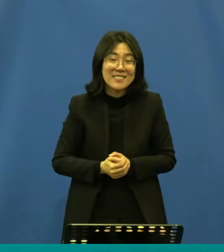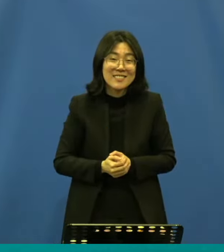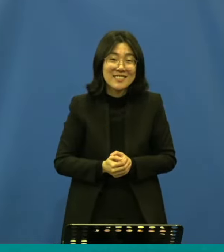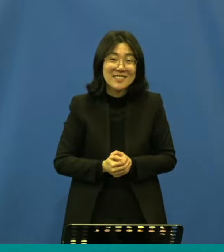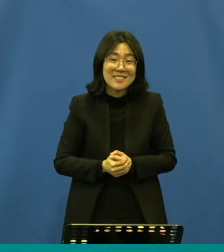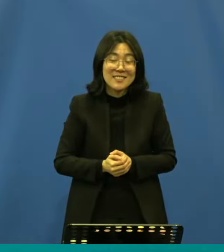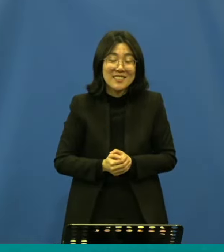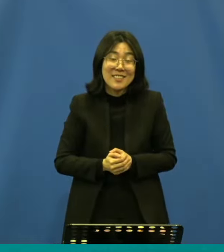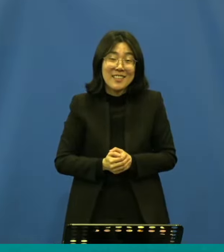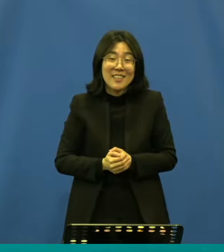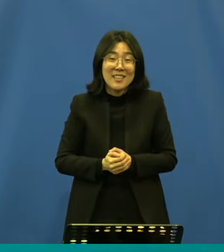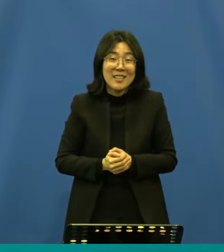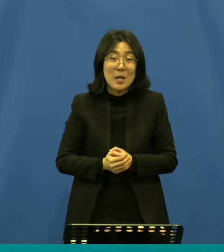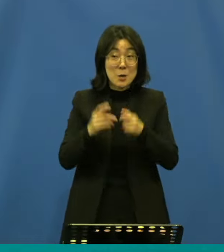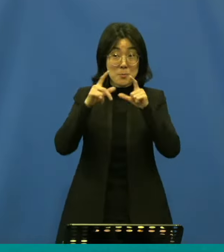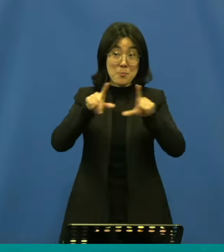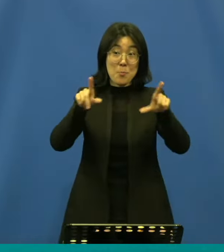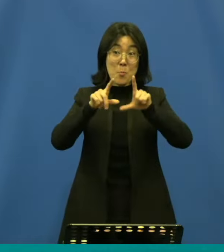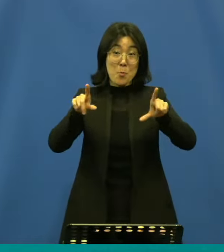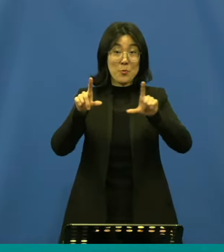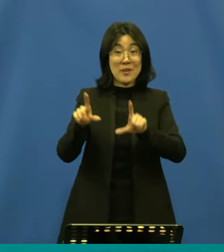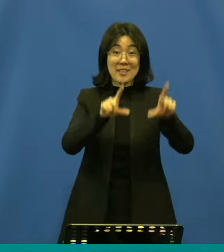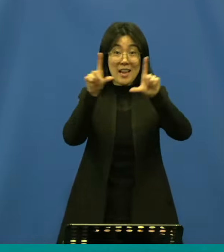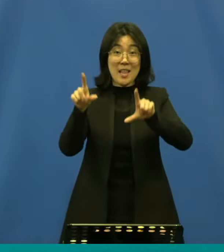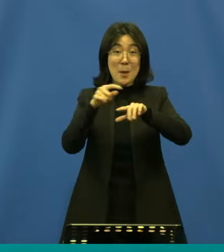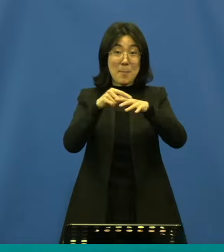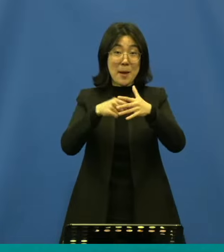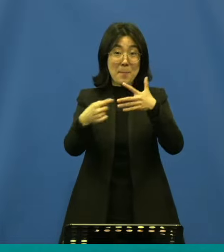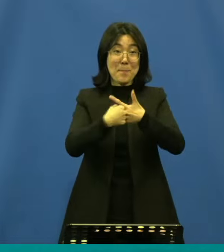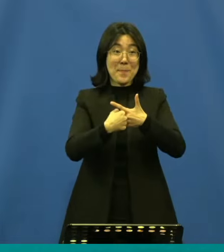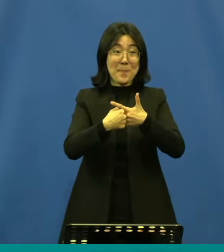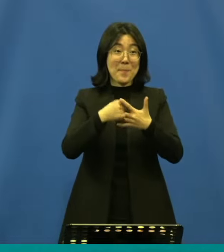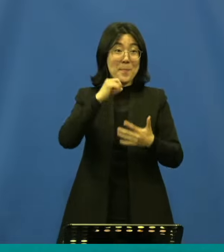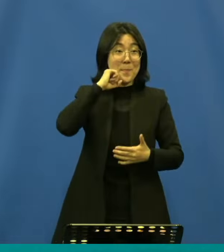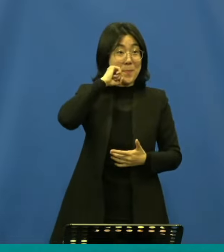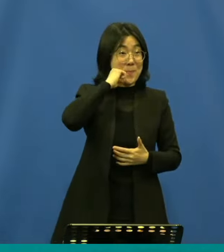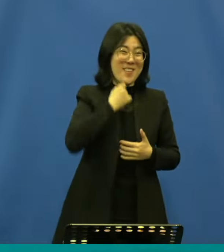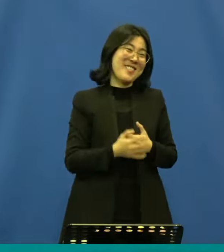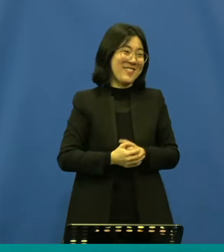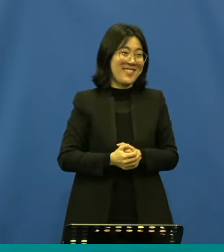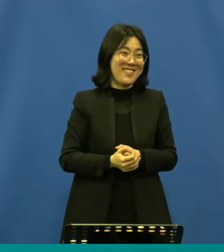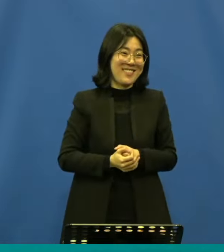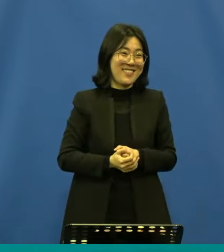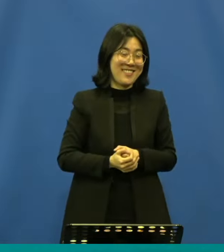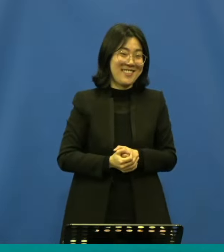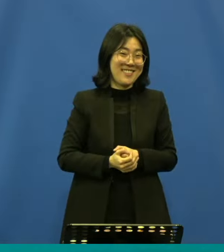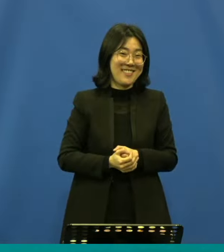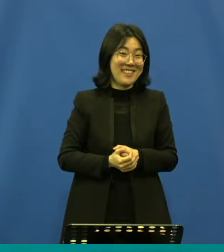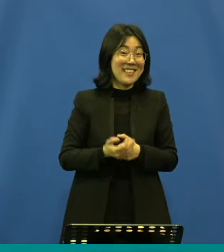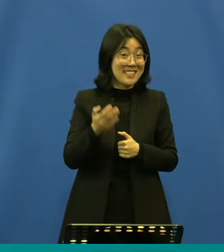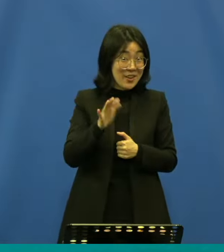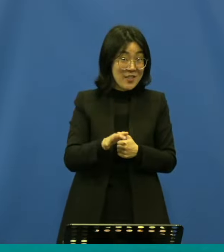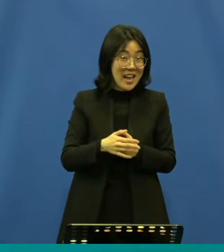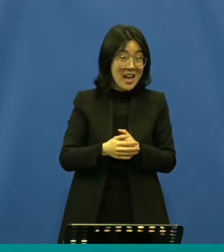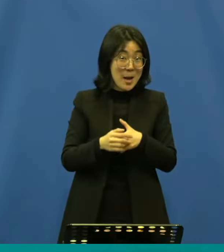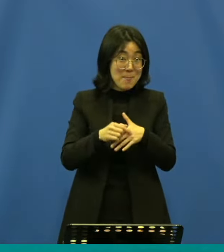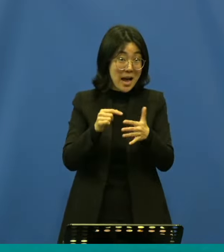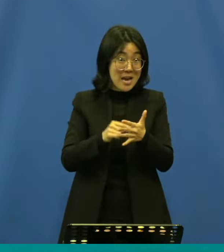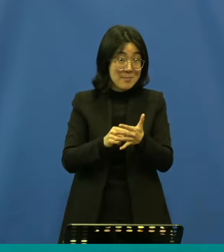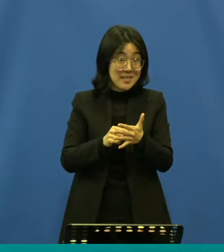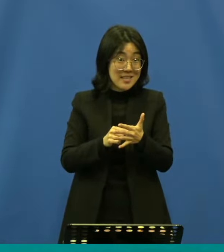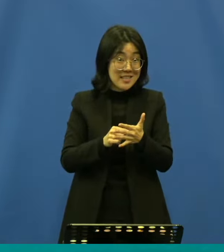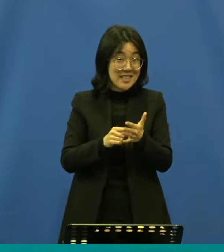평소에 마음은 숨어 있습니다. 마음속에 있는 것이 들키지 않으려고 애를 쓰죠. 그러나 마음은 드러나게 되어